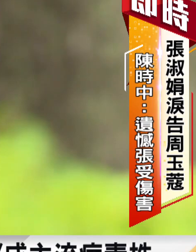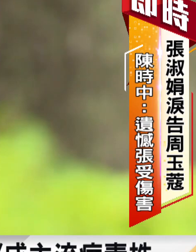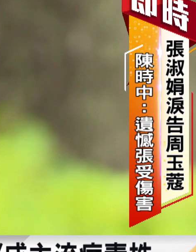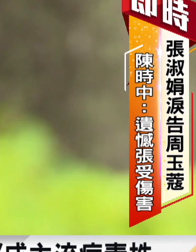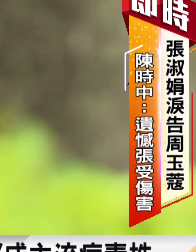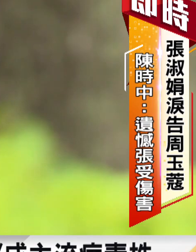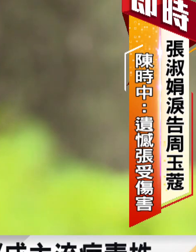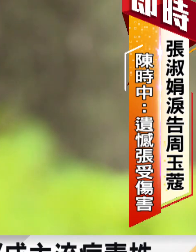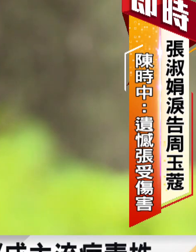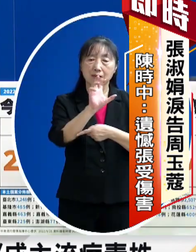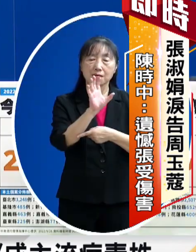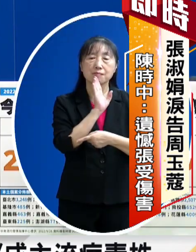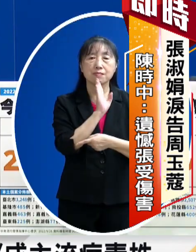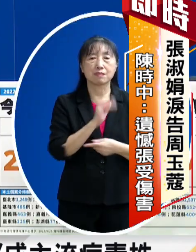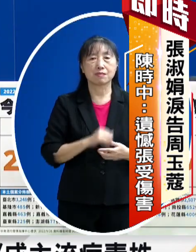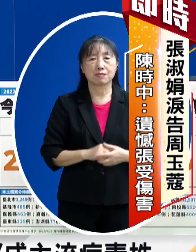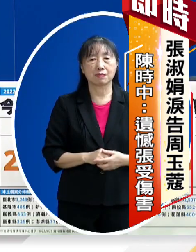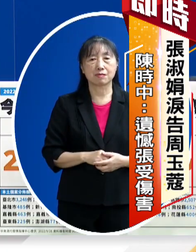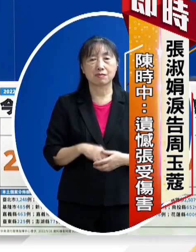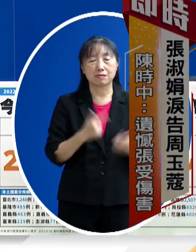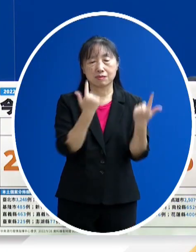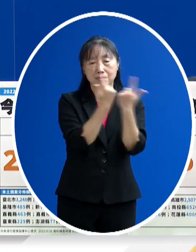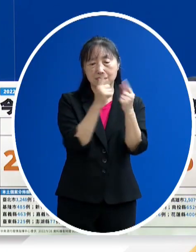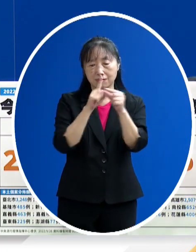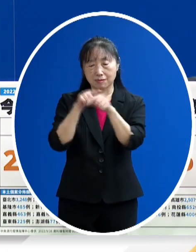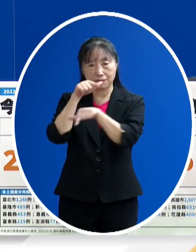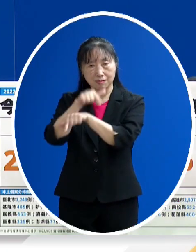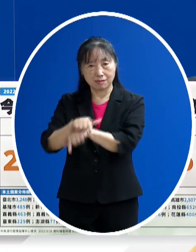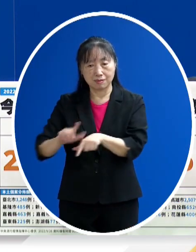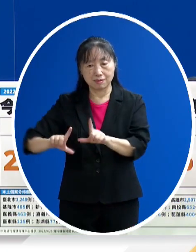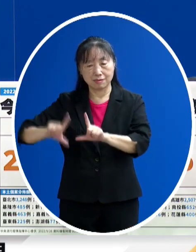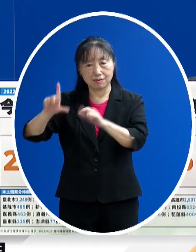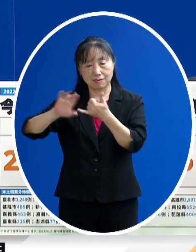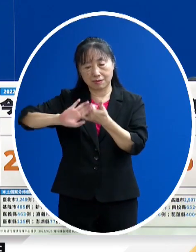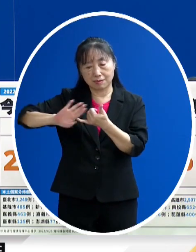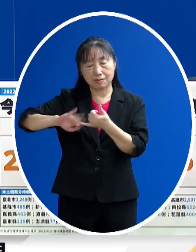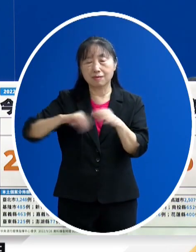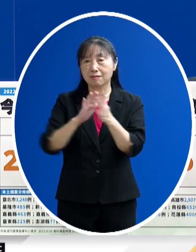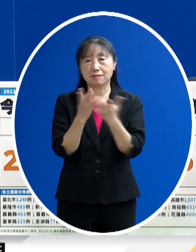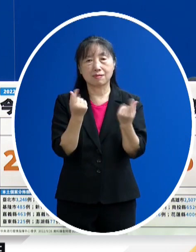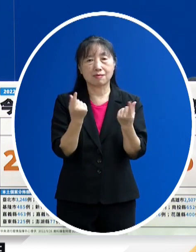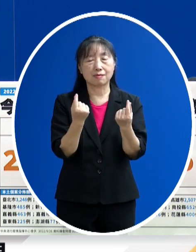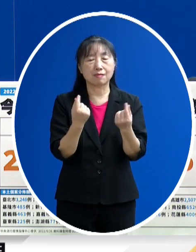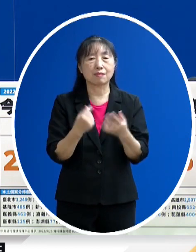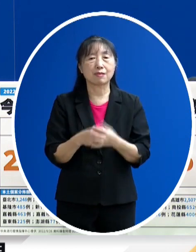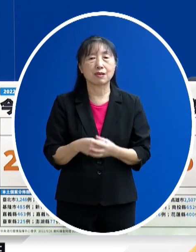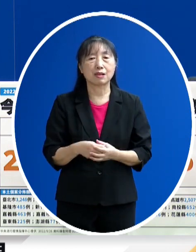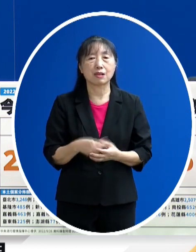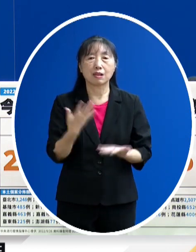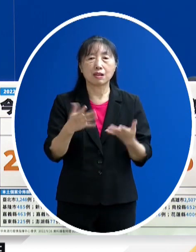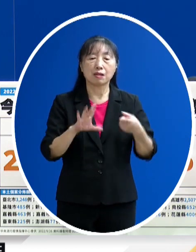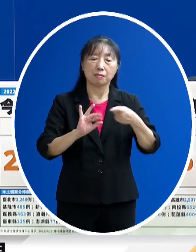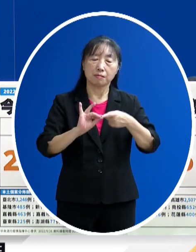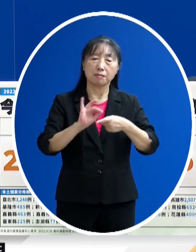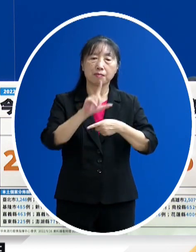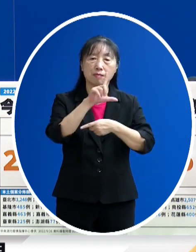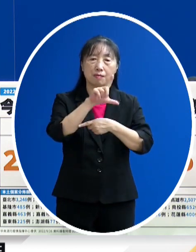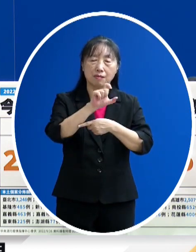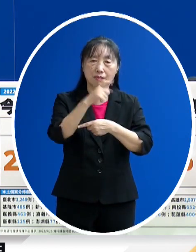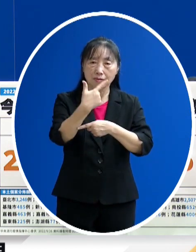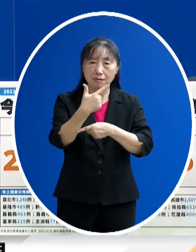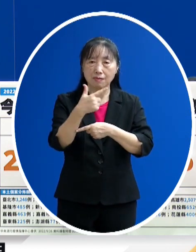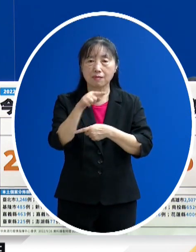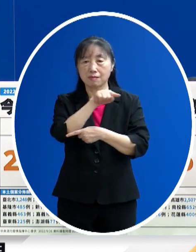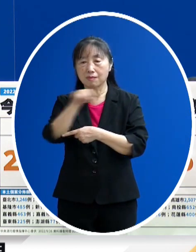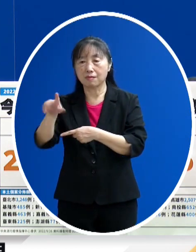总数的80%。 那不管北中南东，大概这个占比是都从大概66%到